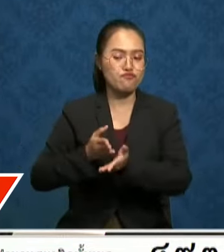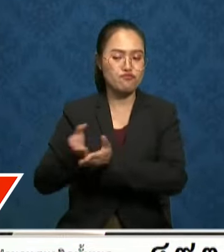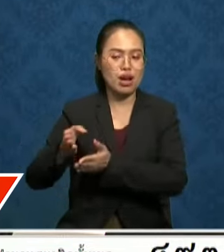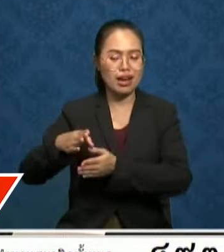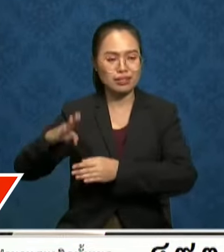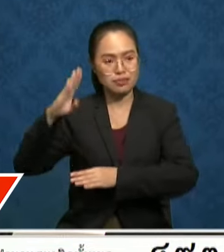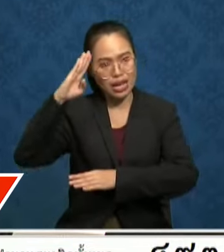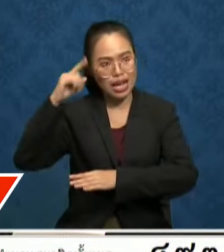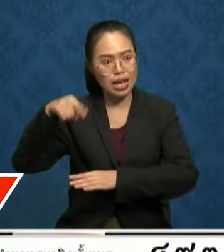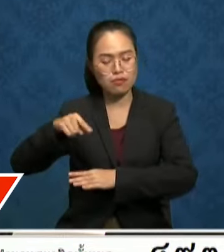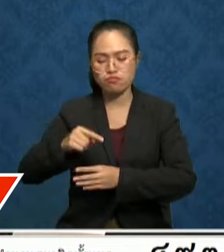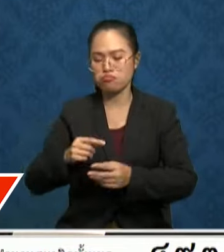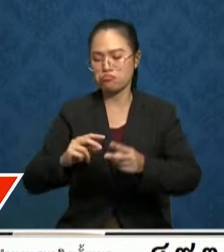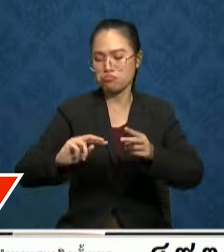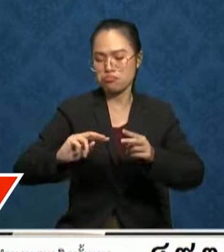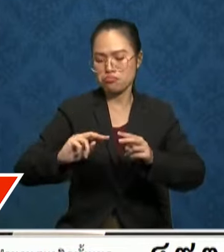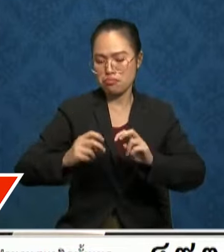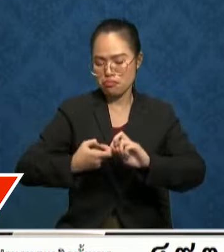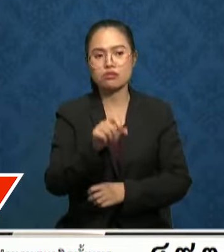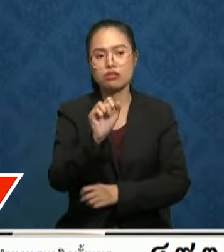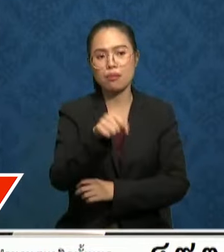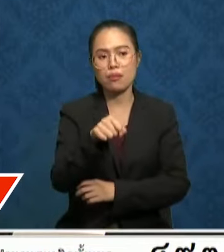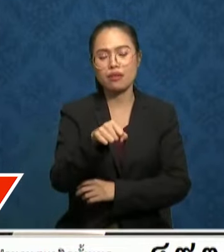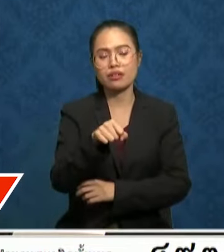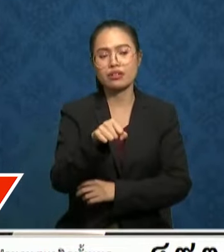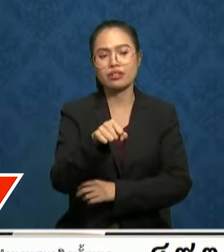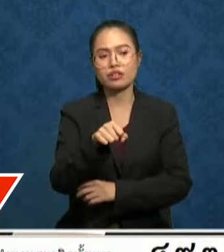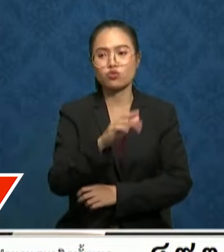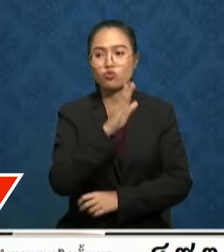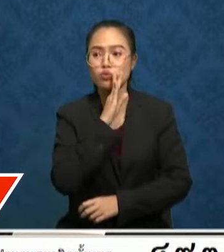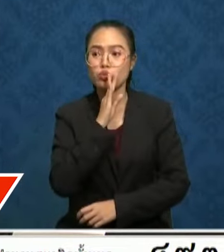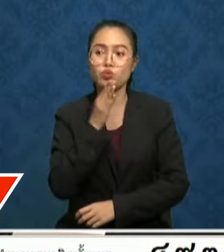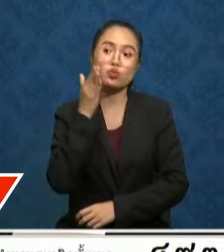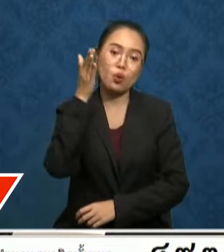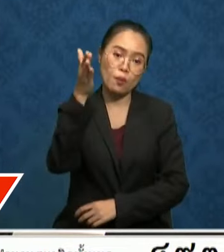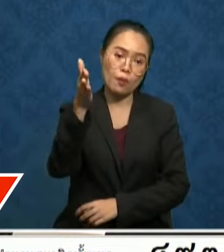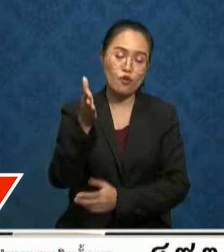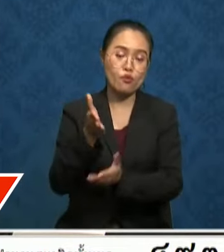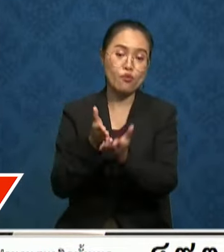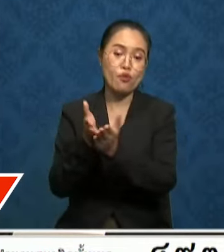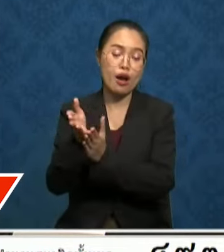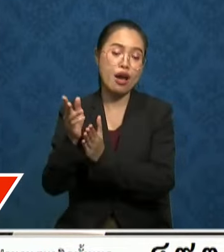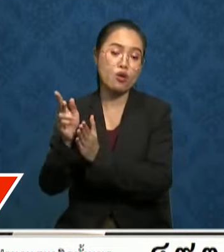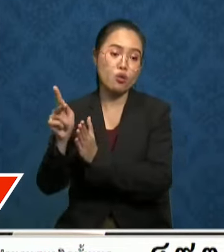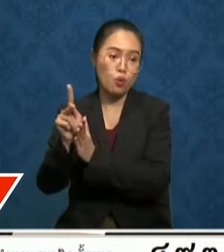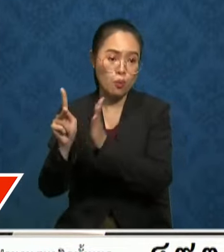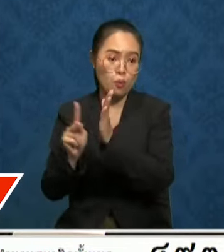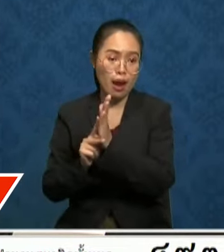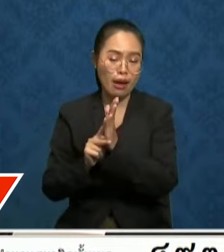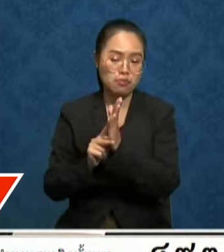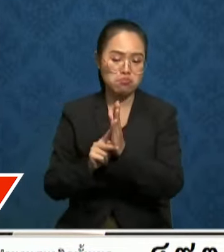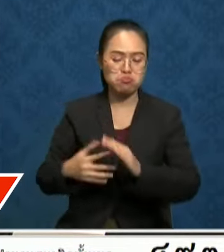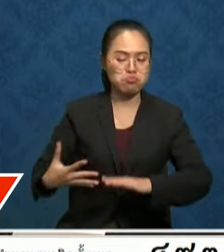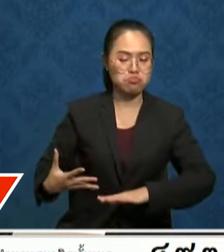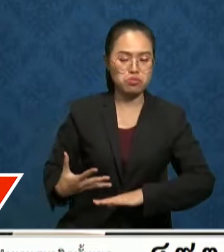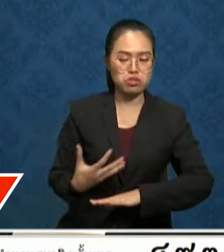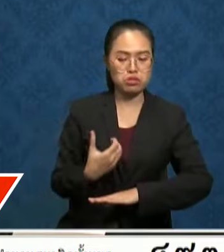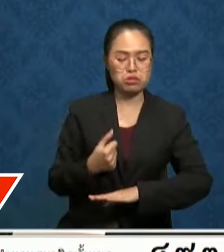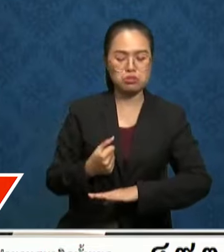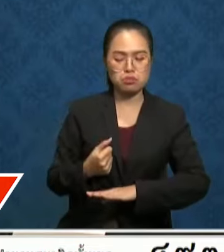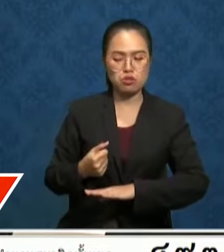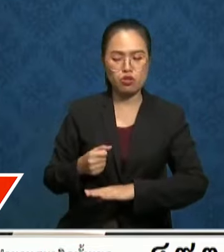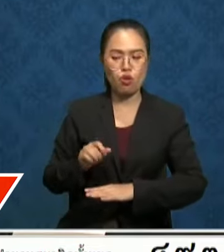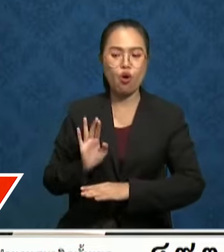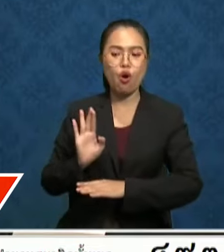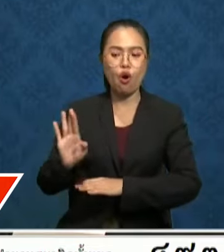ข้าไปล้วงลูกกับอำนาจของฝ่ายบริหารหรือไม่วันนึงถ้าฝ่ายนิติบัญญัติดึงอำนาจของรัฐมนตรีมาลิดรอนให้มันมีการใช้อ